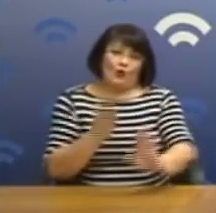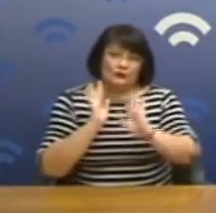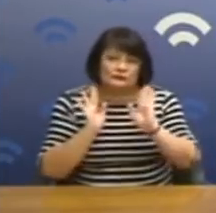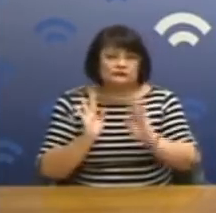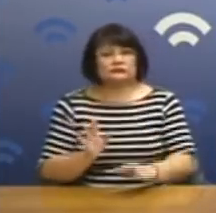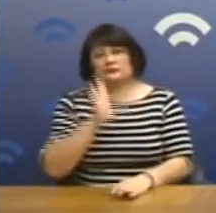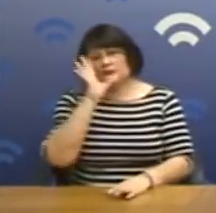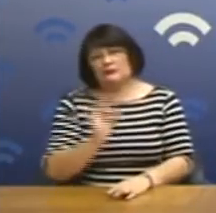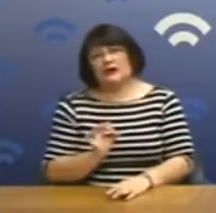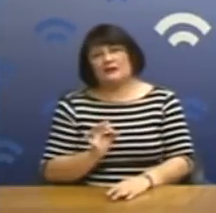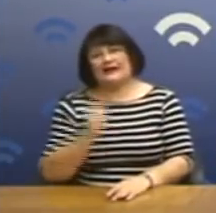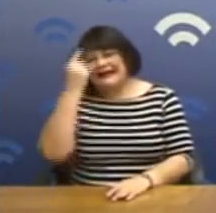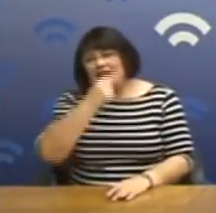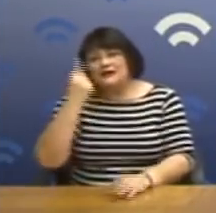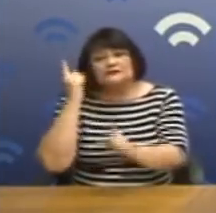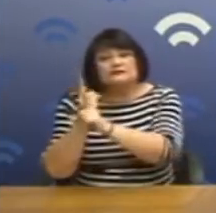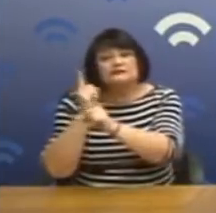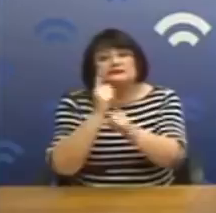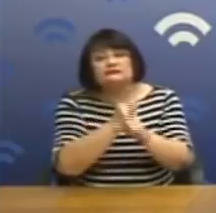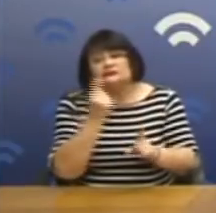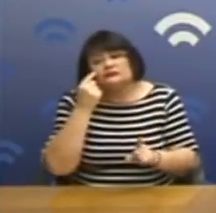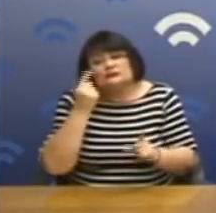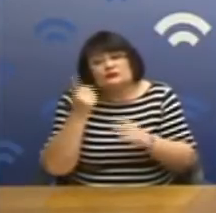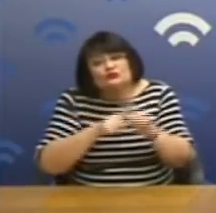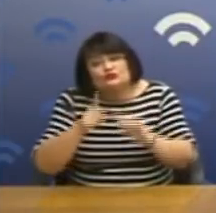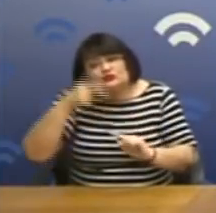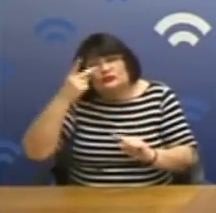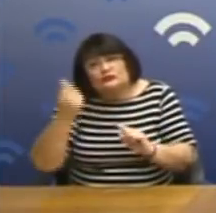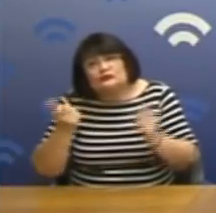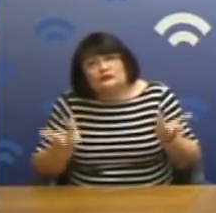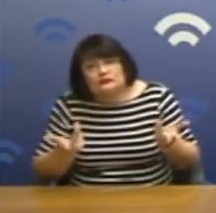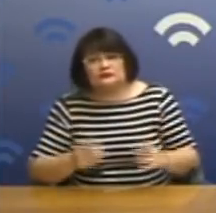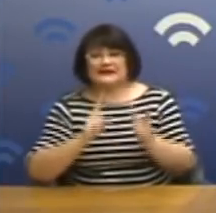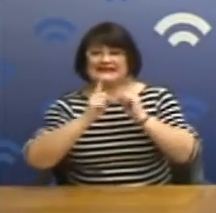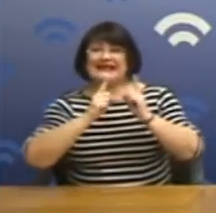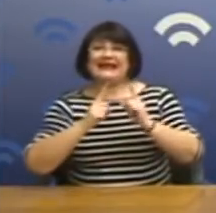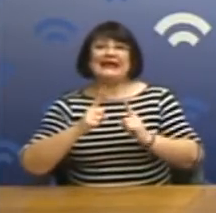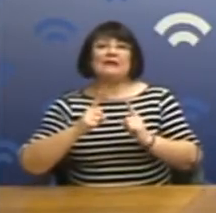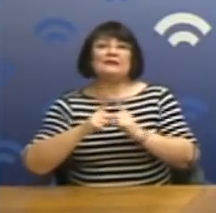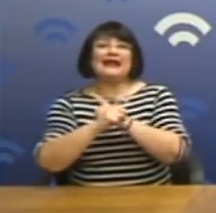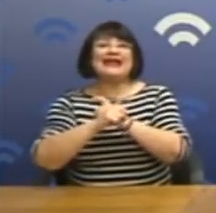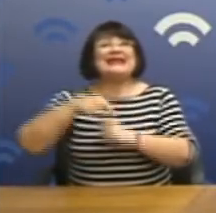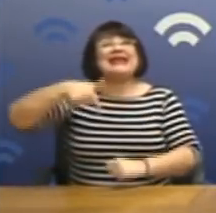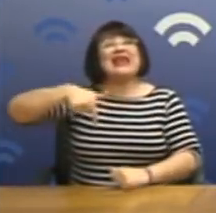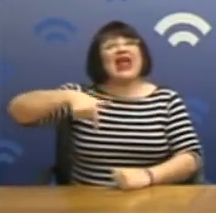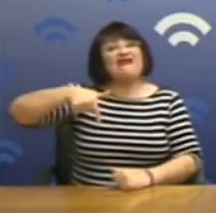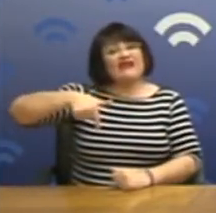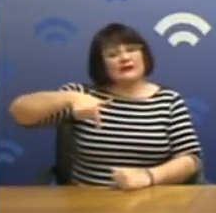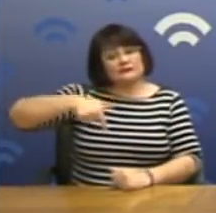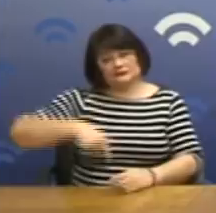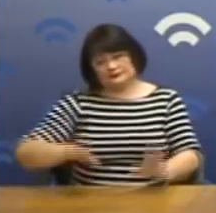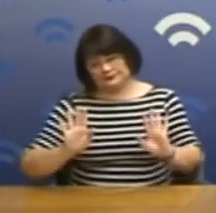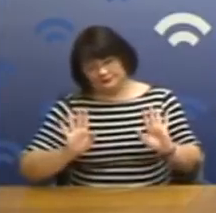ουσιαστική εξατομικευμένη εξέταση όπως απαιτείται από τη Συνθήκη της Γενέβης. Με βάση τη